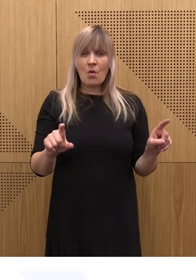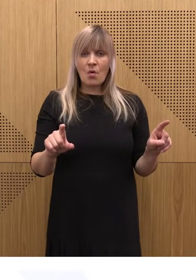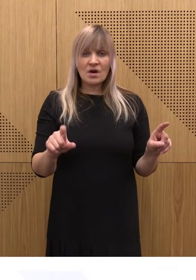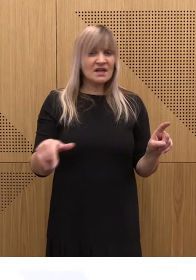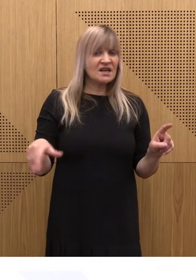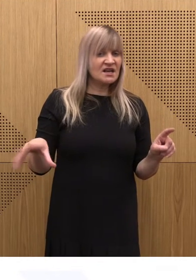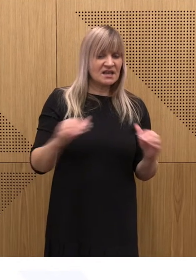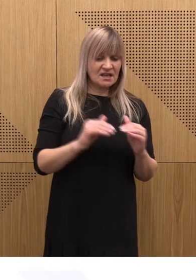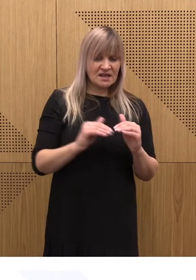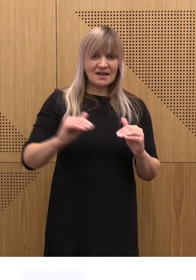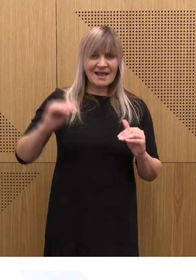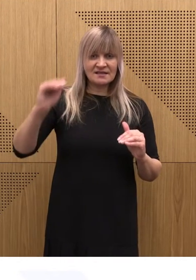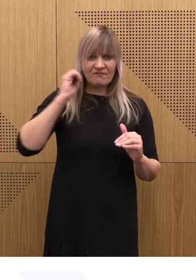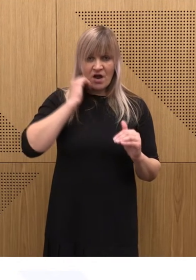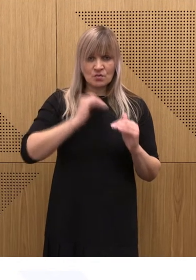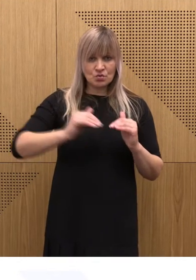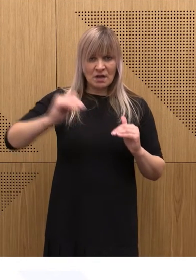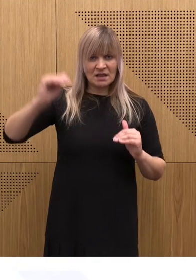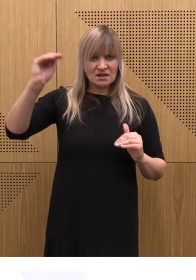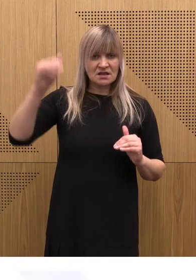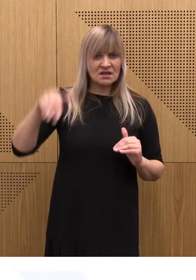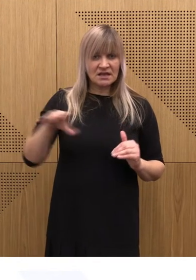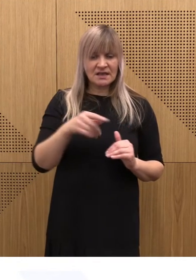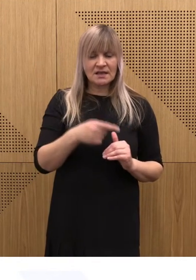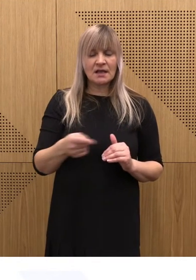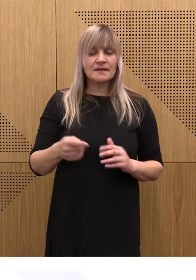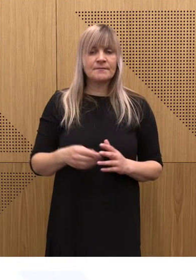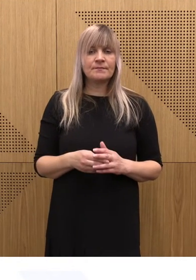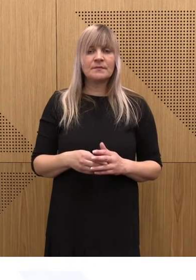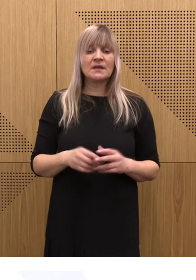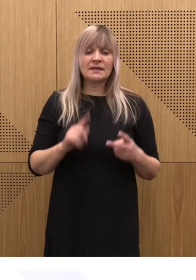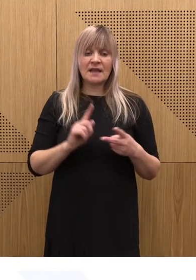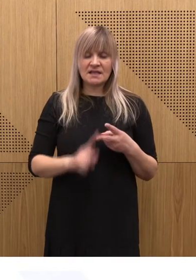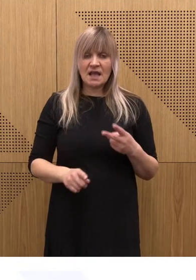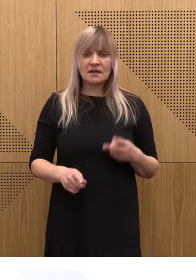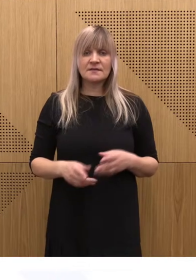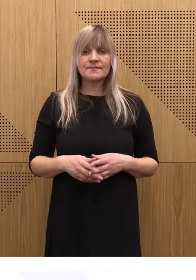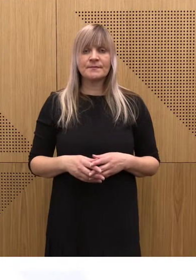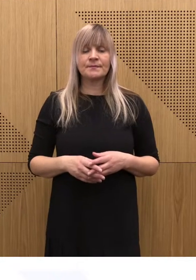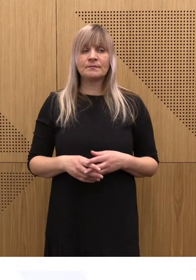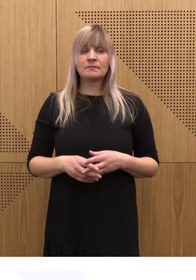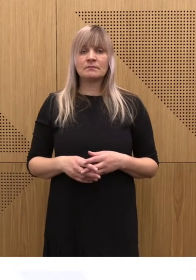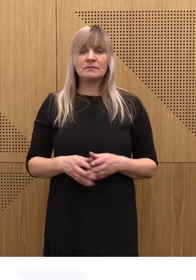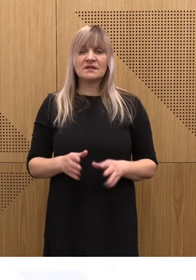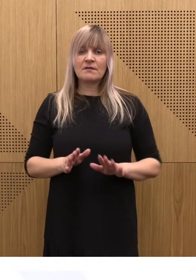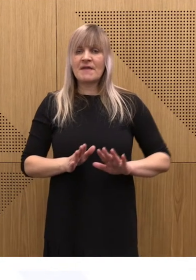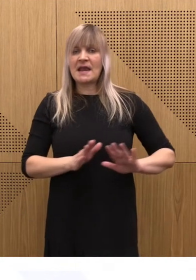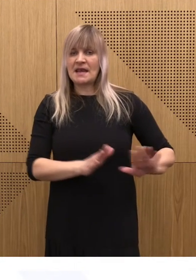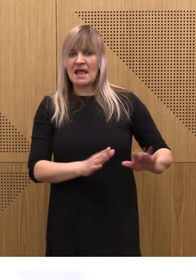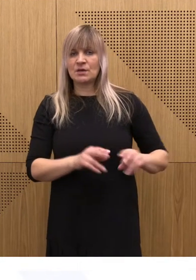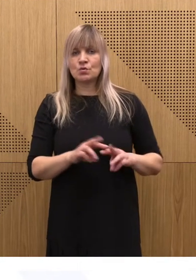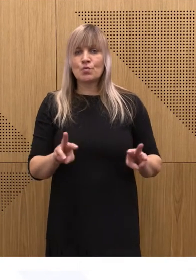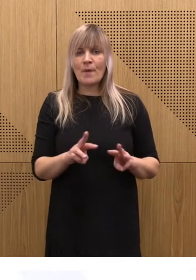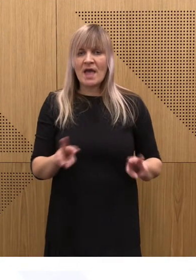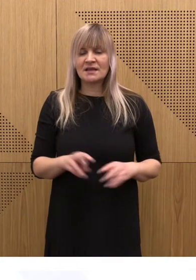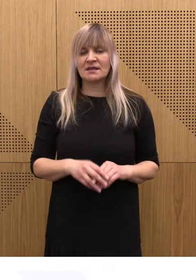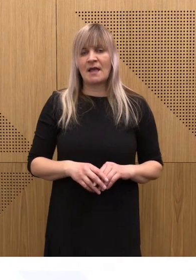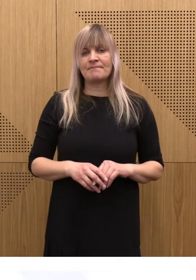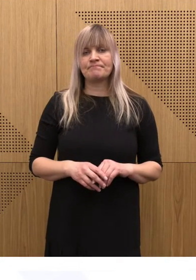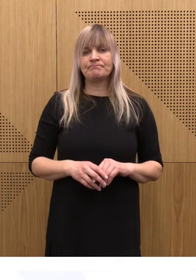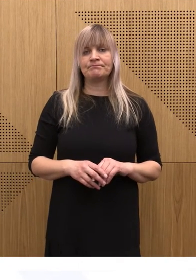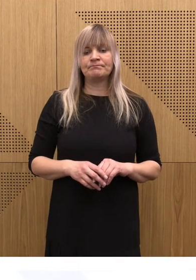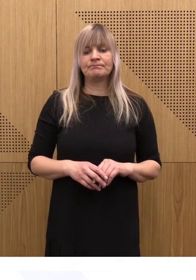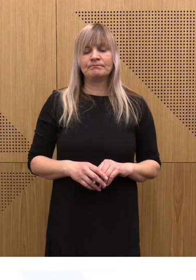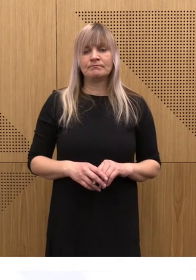astmetes ja see on punkt üks. Punkt kaks on see, et kindlasti see on ennetusmeede seal hulgas